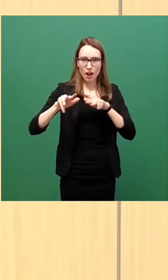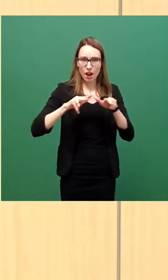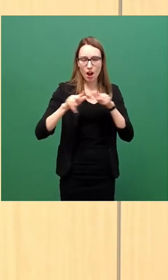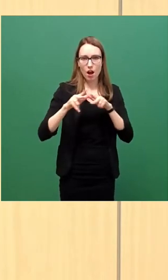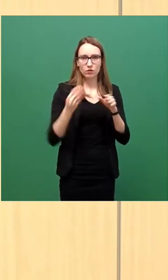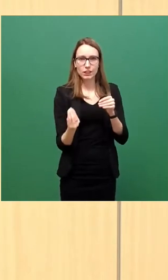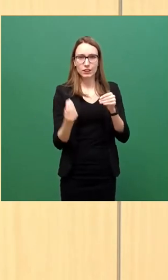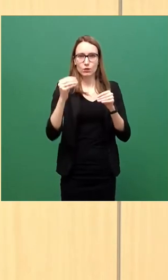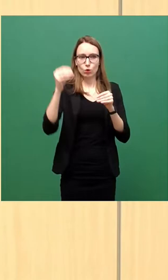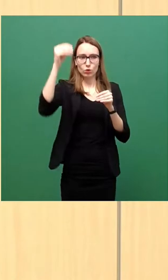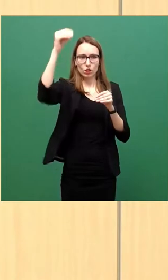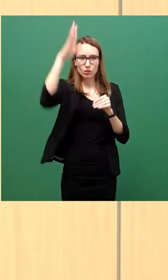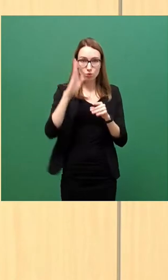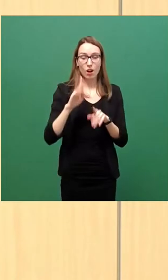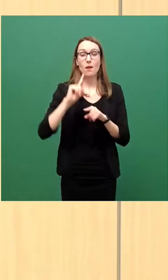Kosten